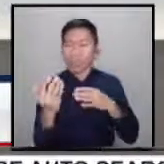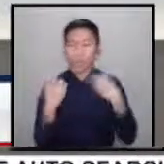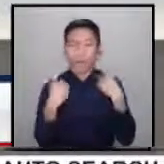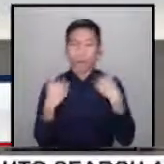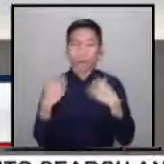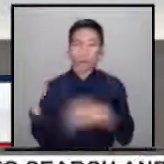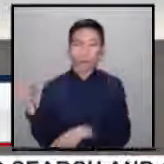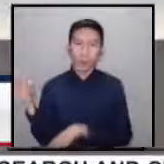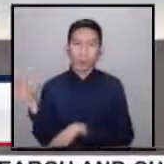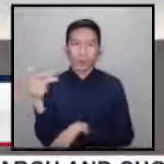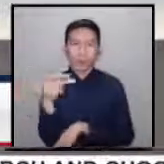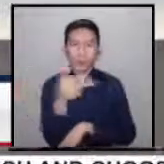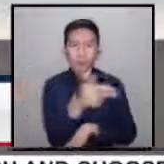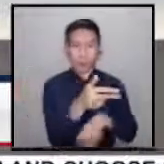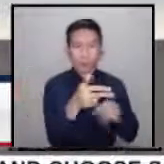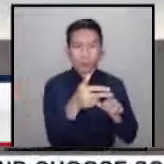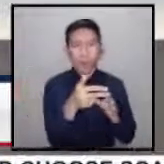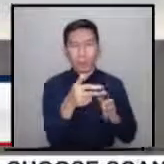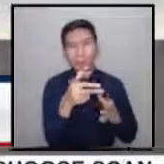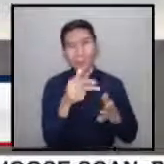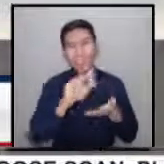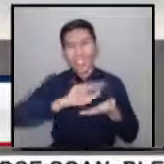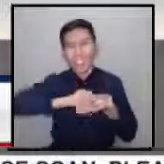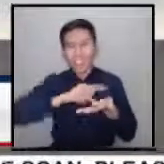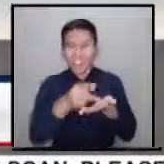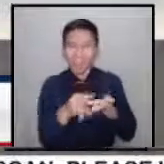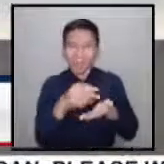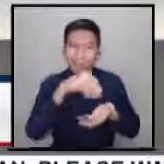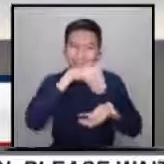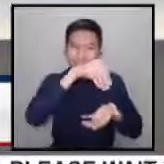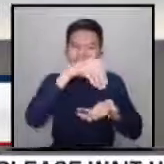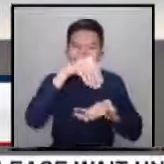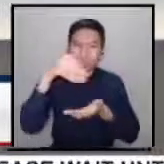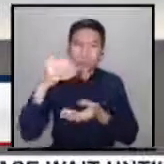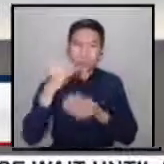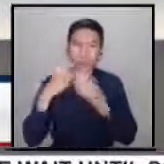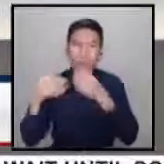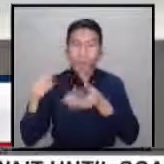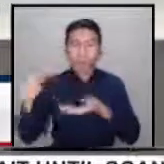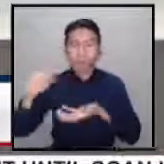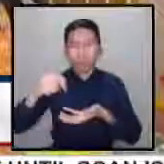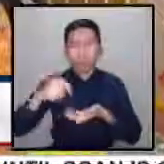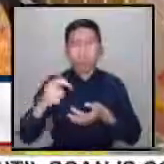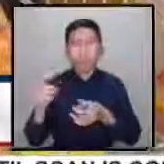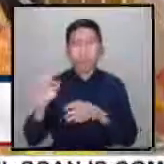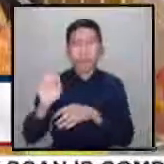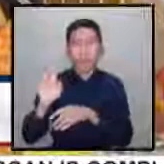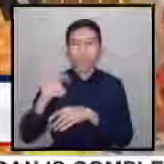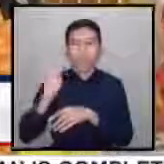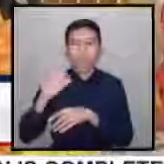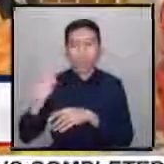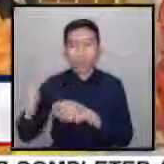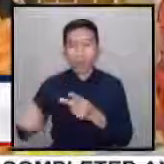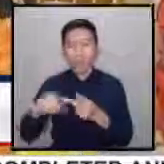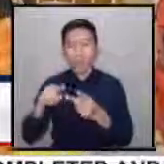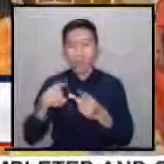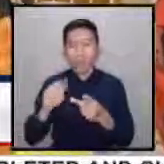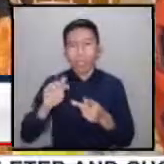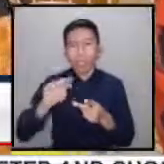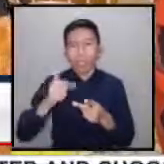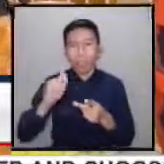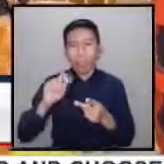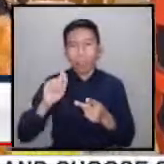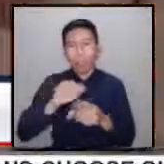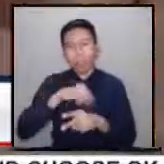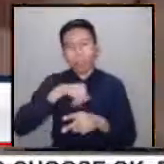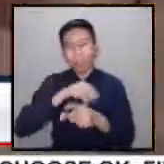kitchen, particularly in the province in Surigao del Norte, as well as Dinagat Islands. Maliban sa mobile kitchen, regular